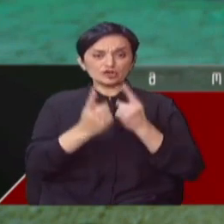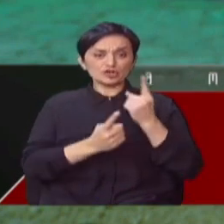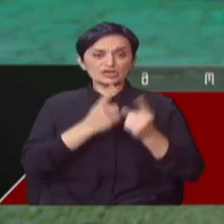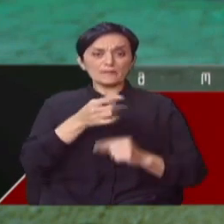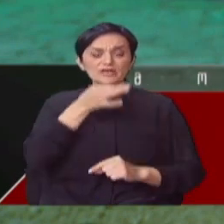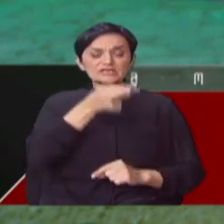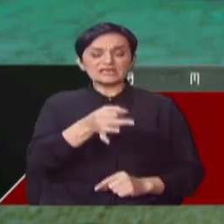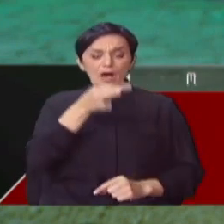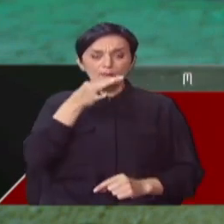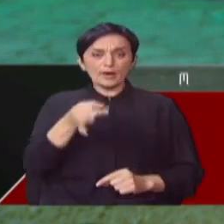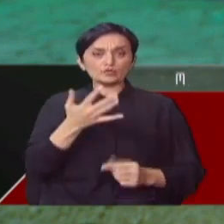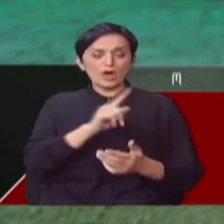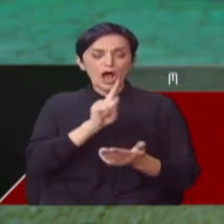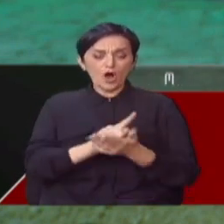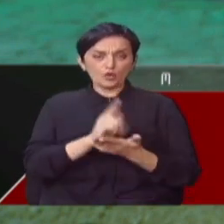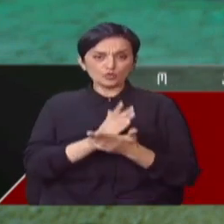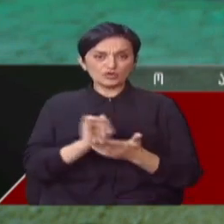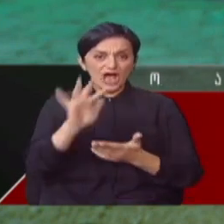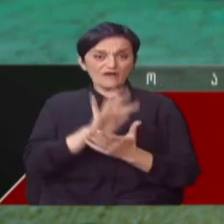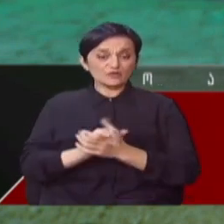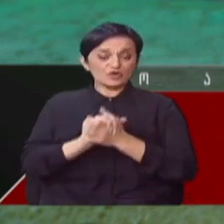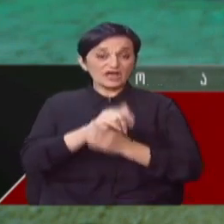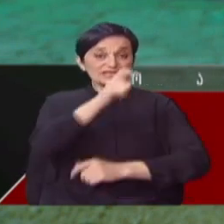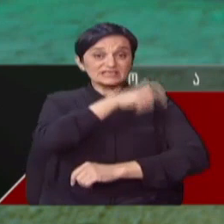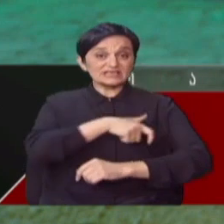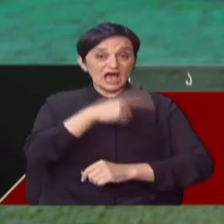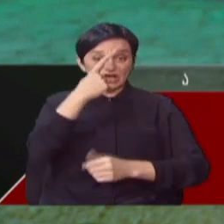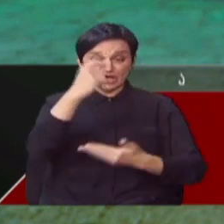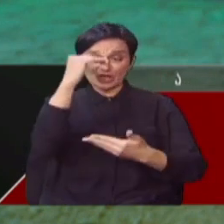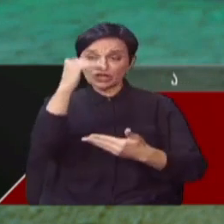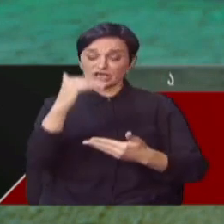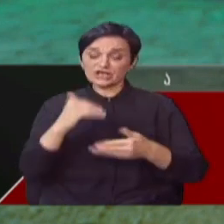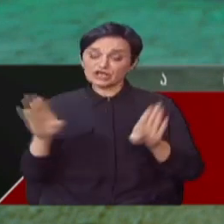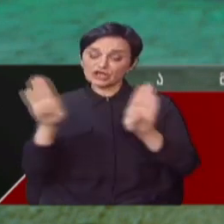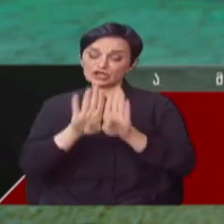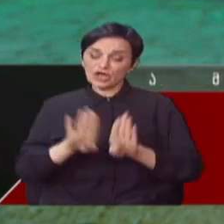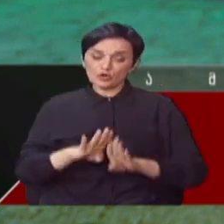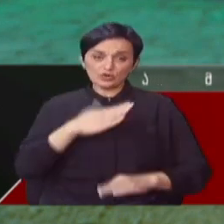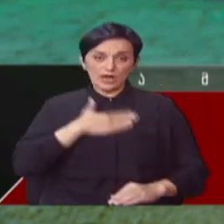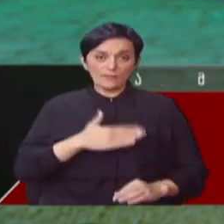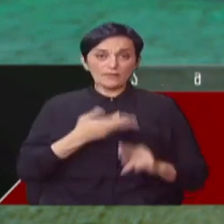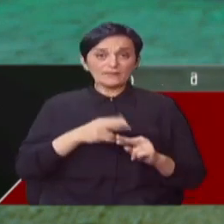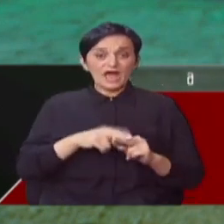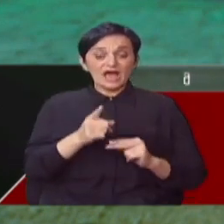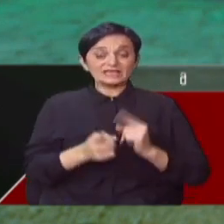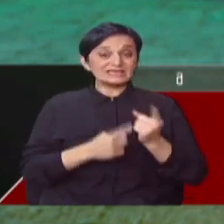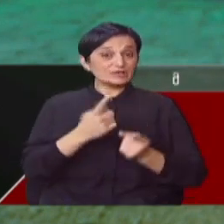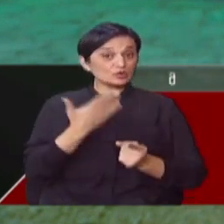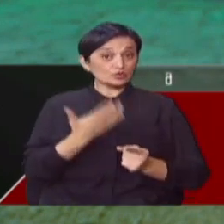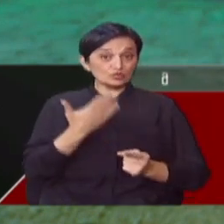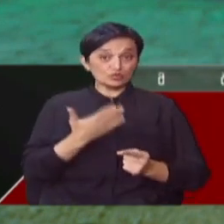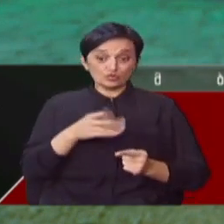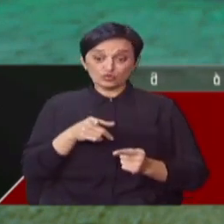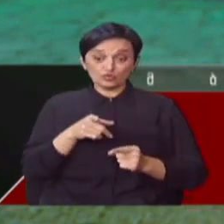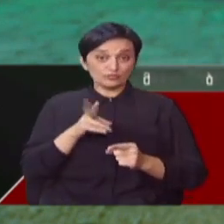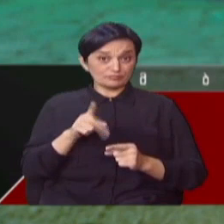bisap, asuhot romel, auzile beliaris, eurocaușirist, eurobis criterium, bis dagma opile bistuis. Es reforme biromargan horciele